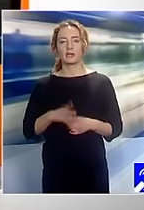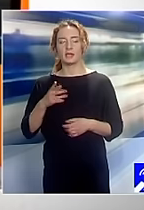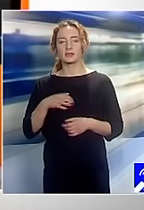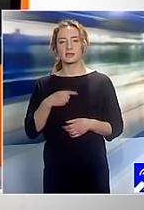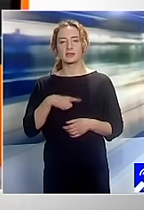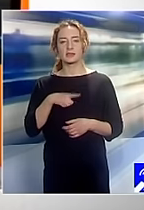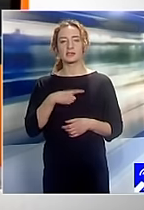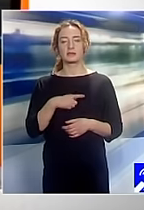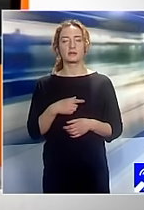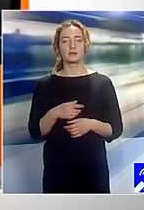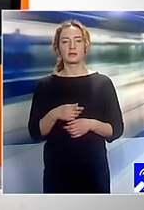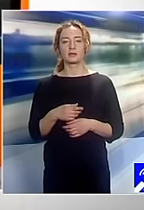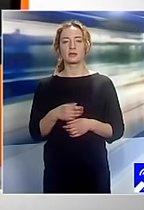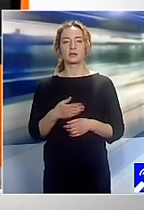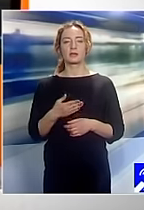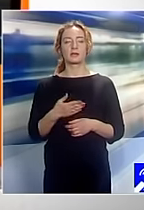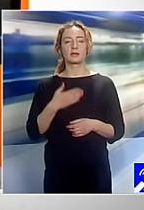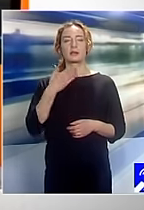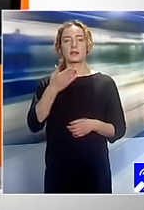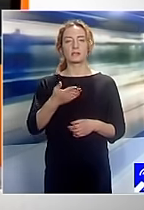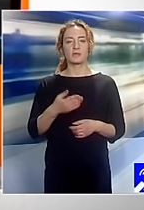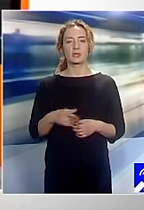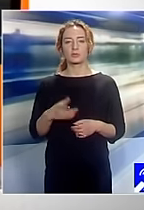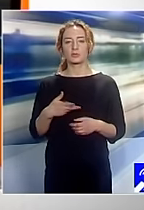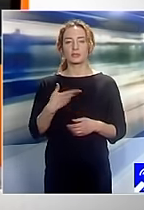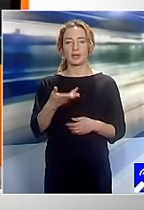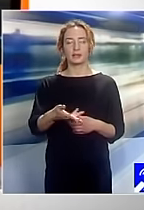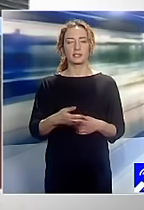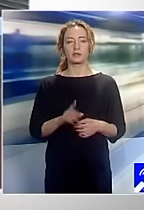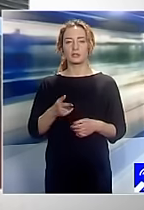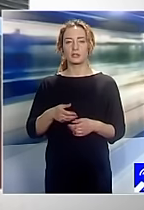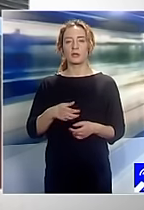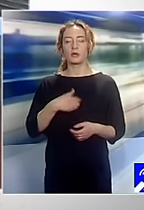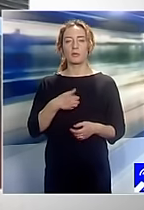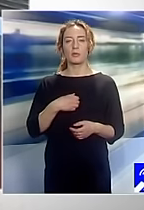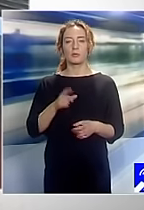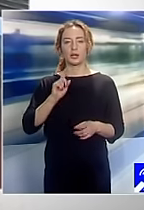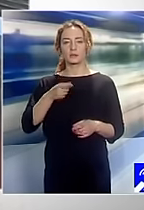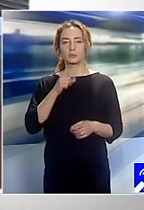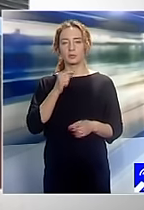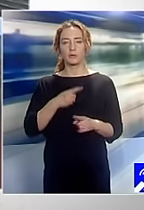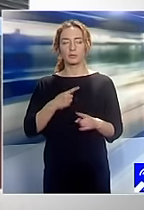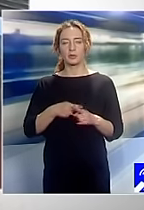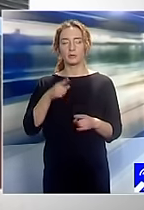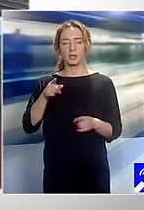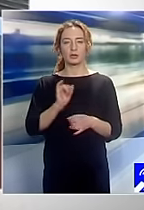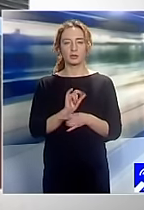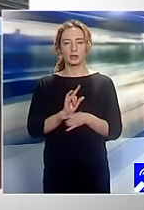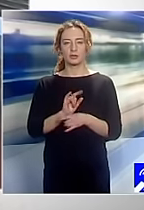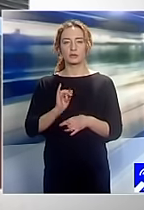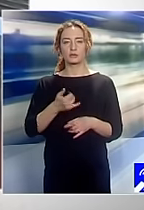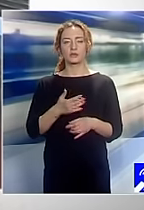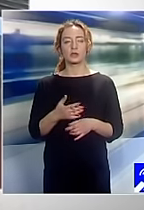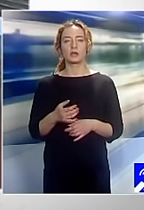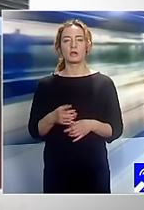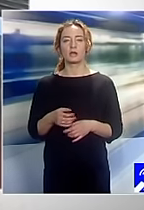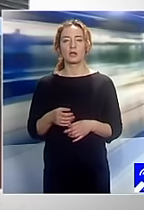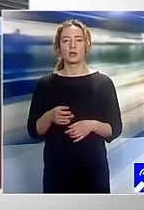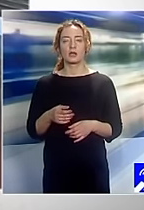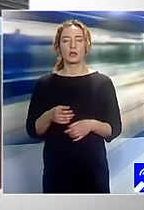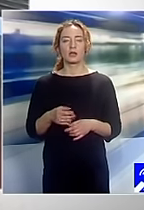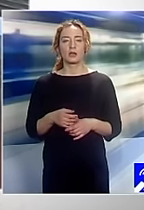sfaturile reluate. Mă bucur că ați reușit să discutați cu domnul director și profit de invitația care mi-ați făcut-o și de